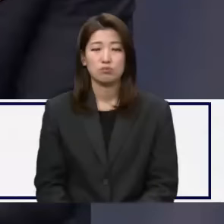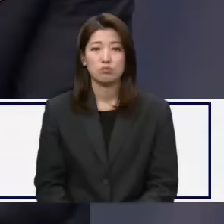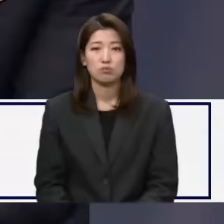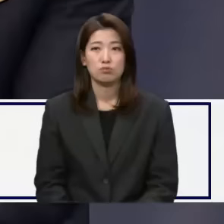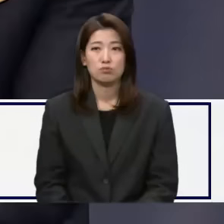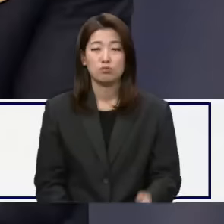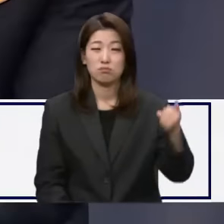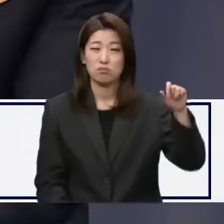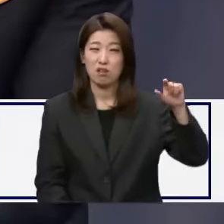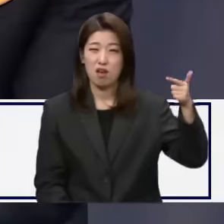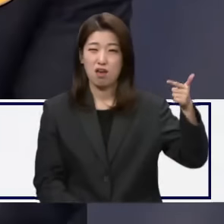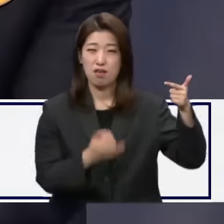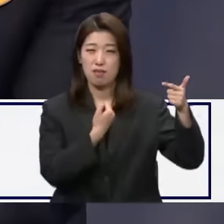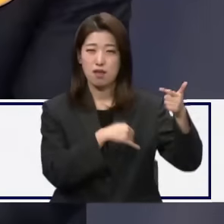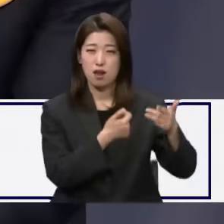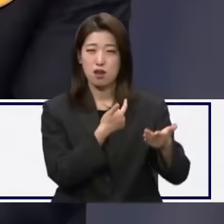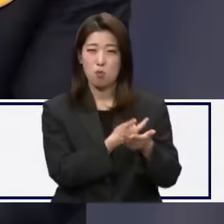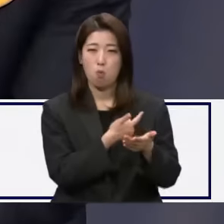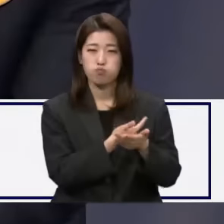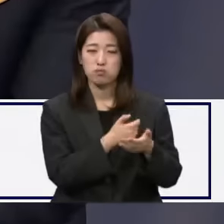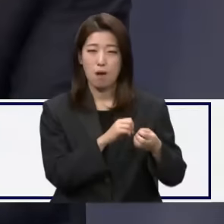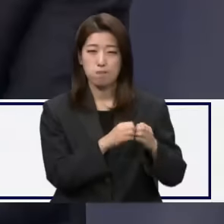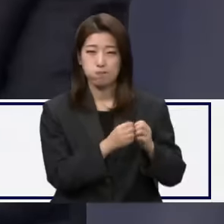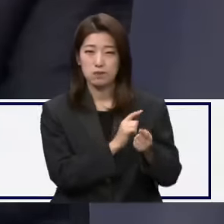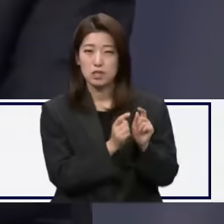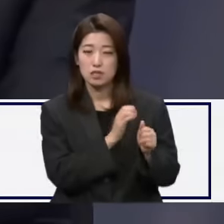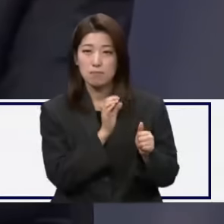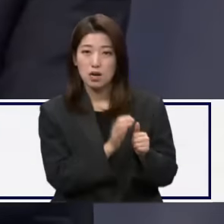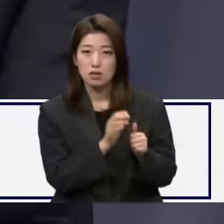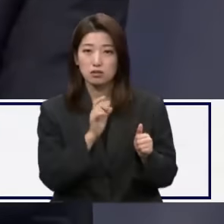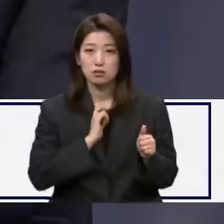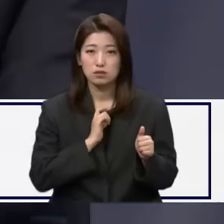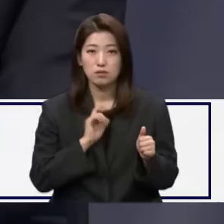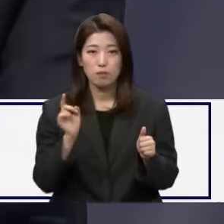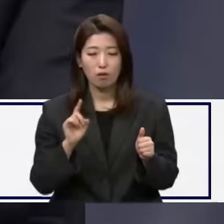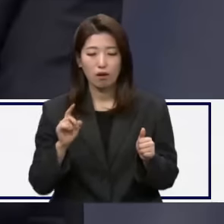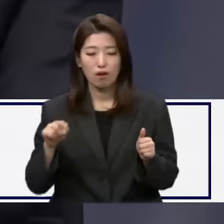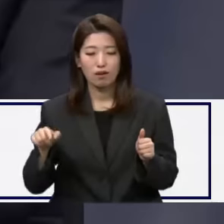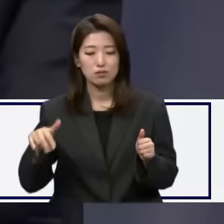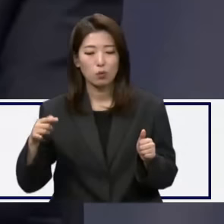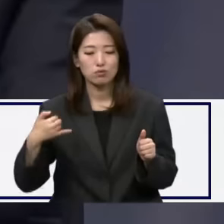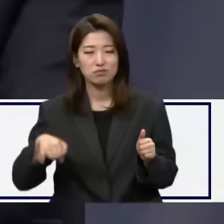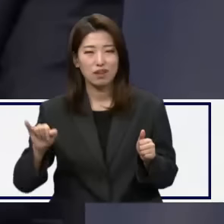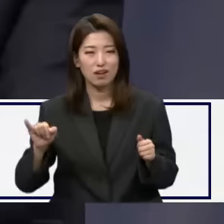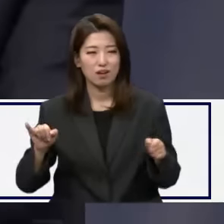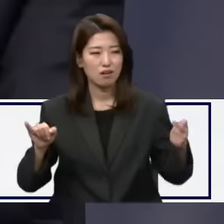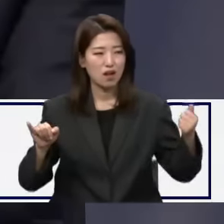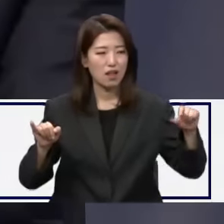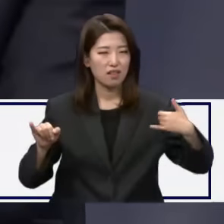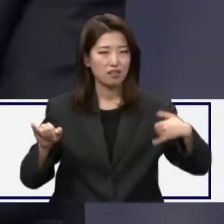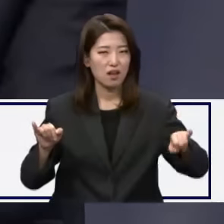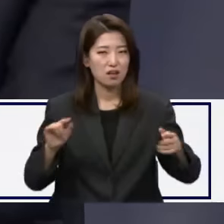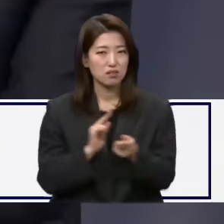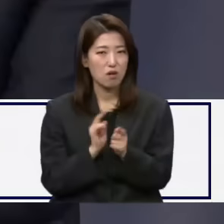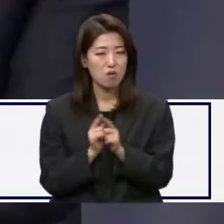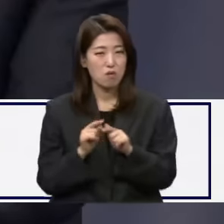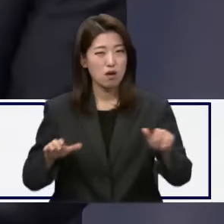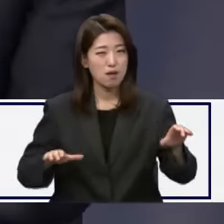위원장의 딸 논문 대표를 의혹을 들고 나니까 어 이거 하나 받고 하나 주는 거 약간 요런 느낌도 받으실 수 있는 거거든요